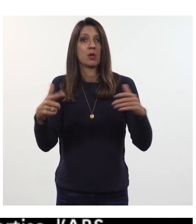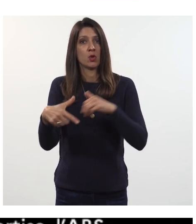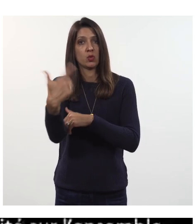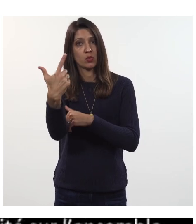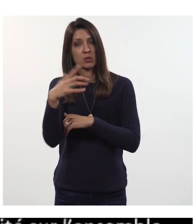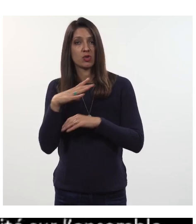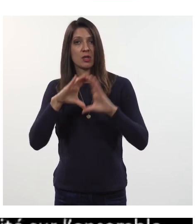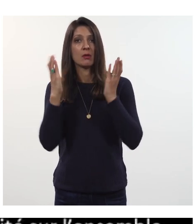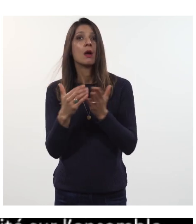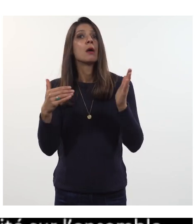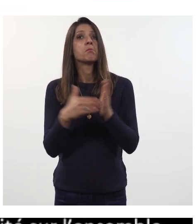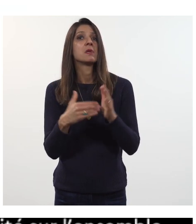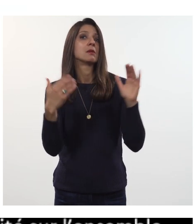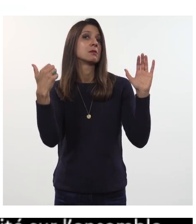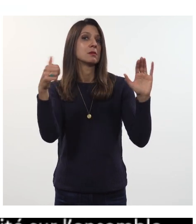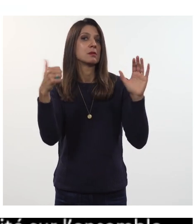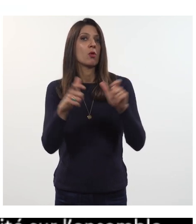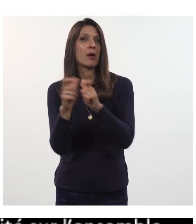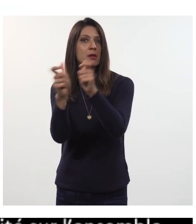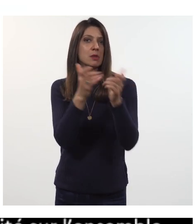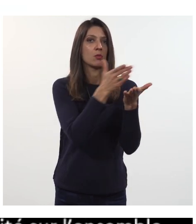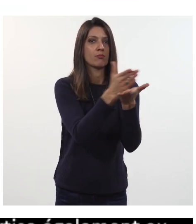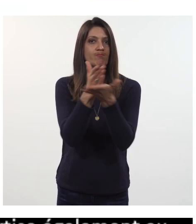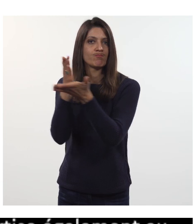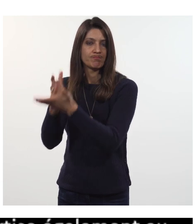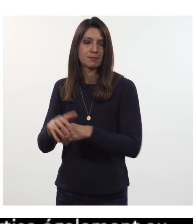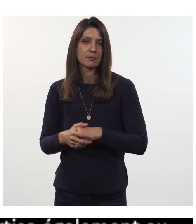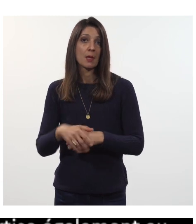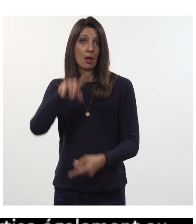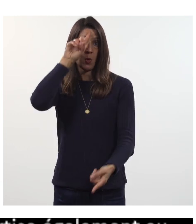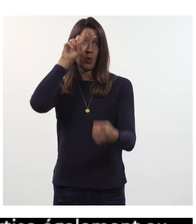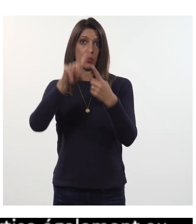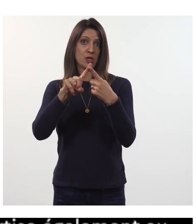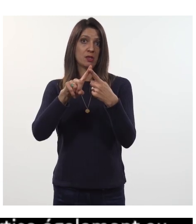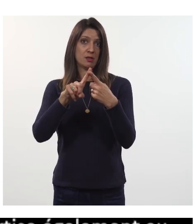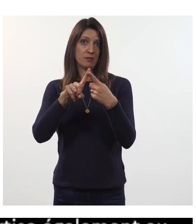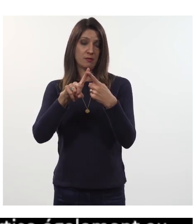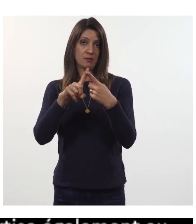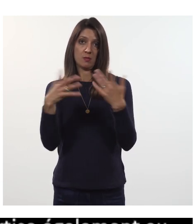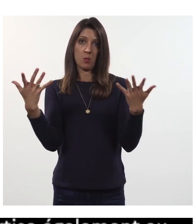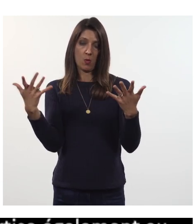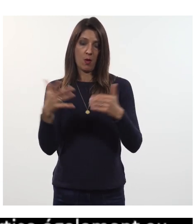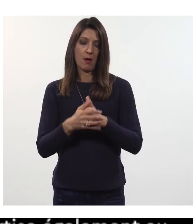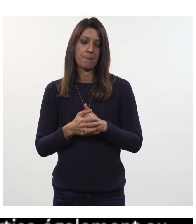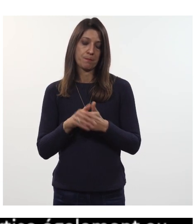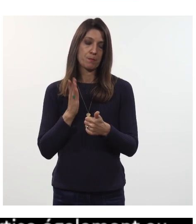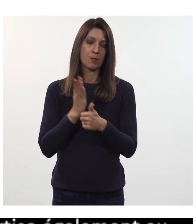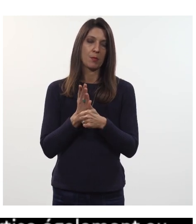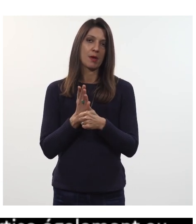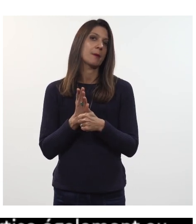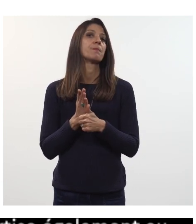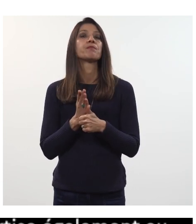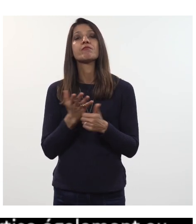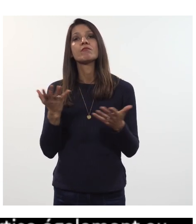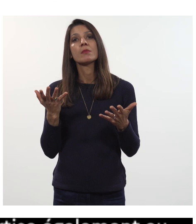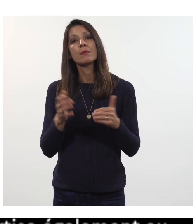établissements. Donc, au niveau des objectifs que nous avons définis, le premier, c'est vraiment de